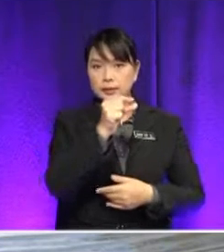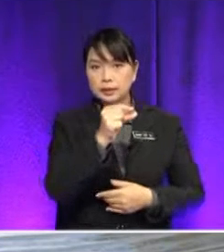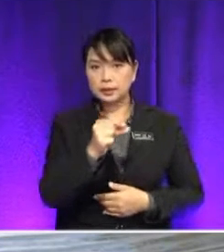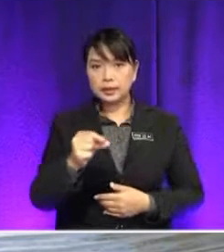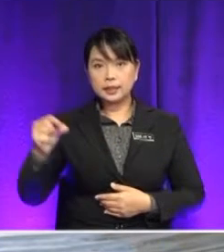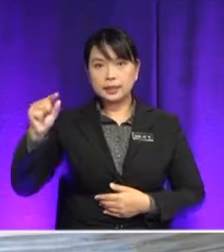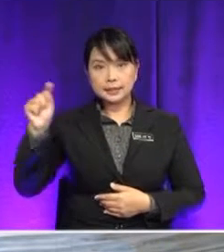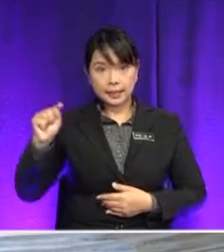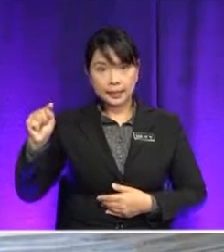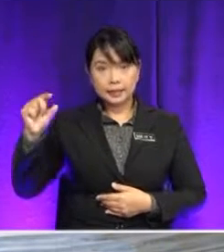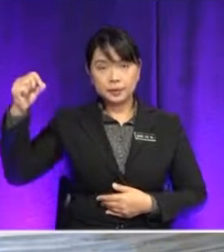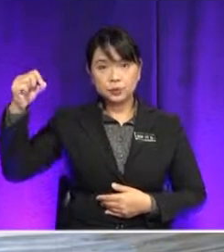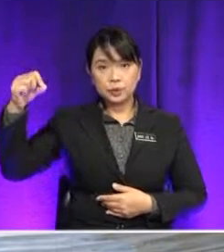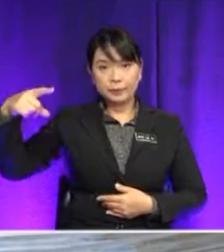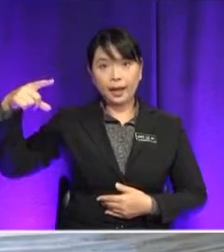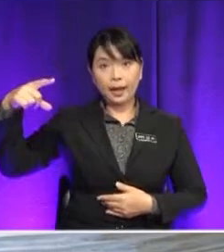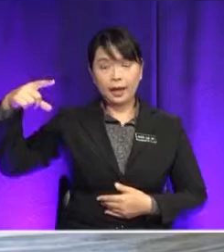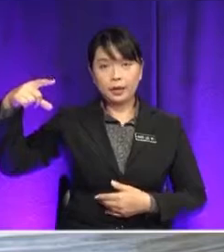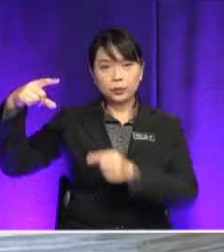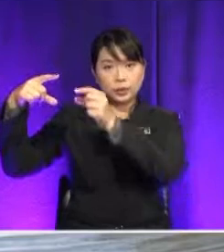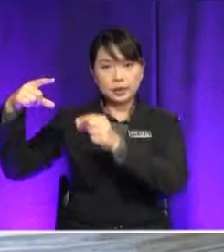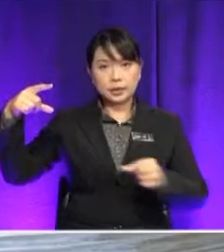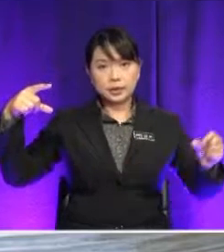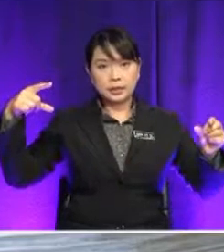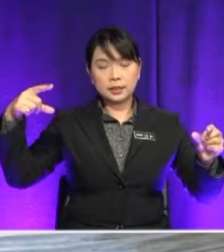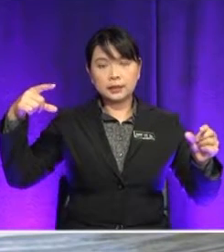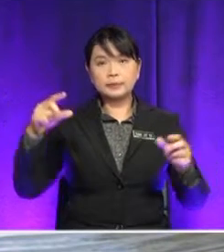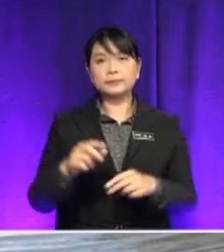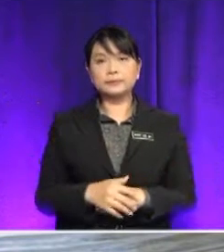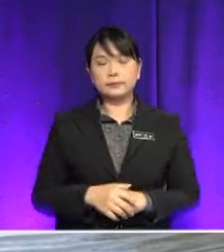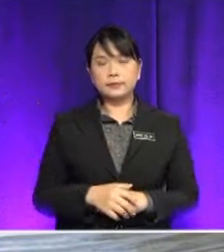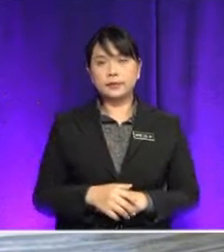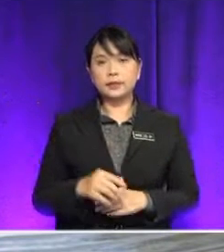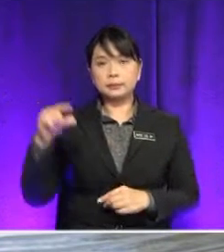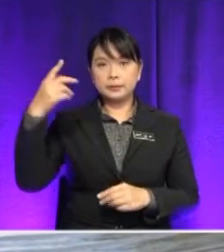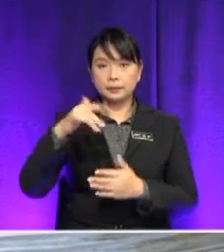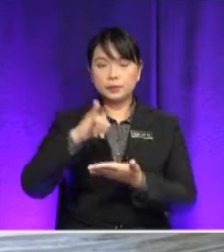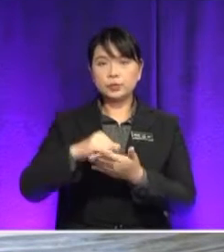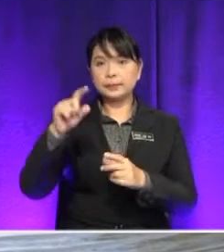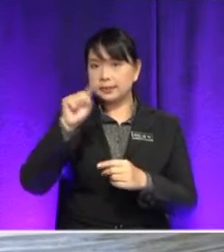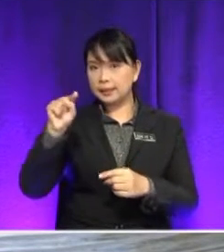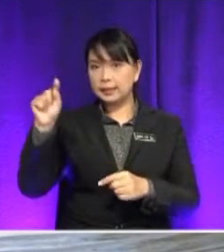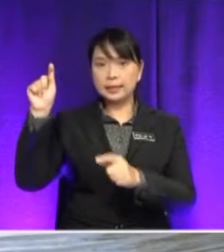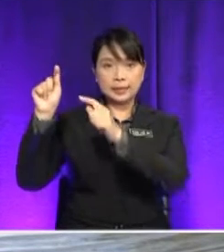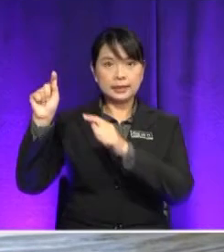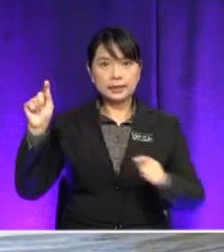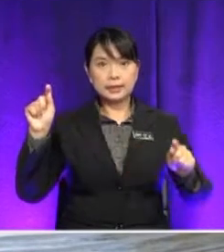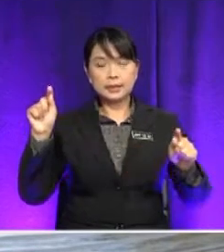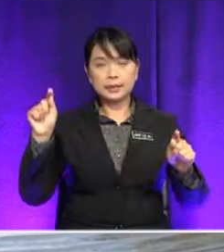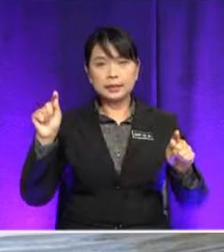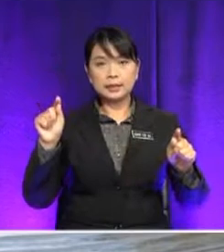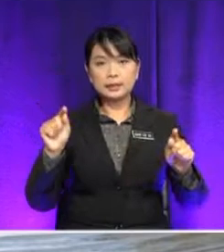lepaskan dimana dia akan kembali semula kedudukan W seterusnya dia akan ke-x dan akhirnya ke kedudukan